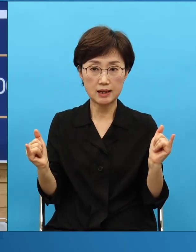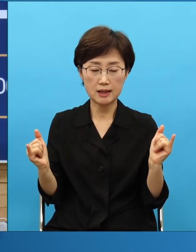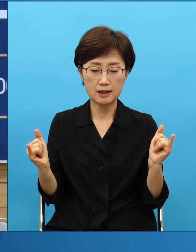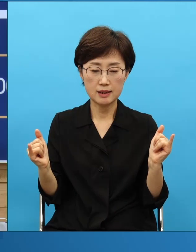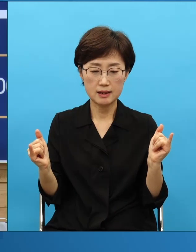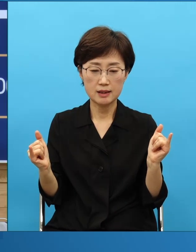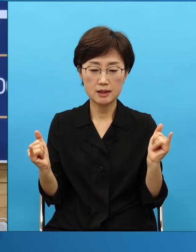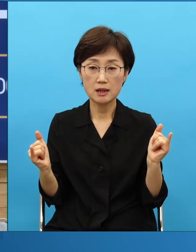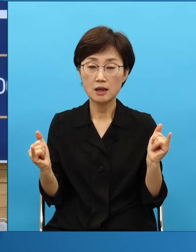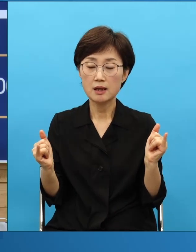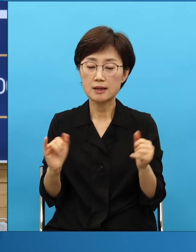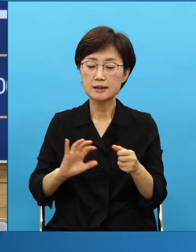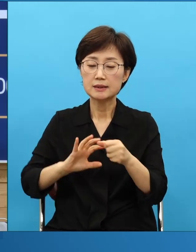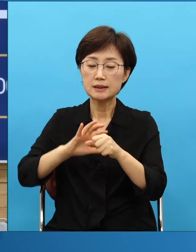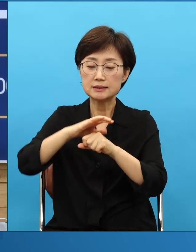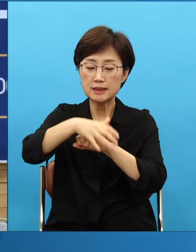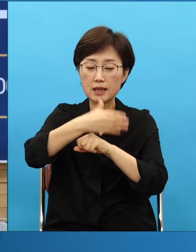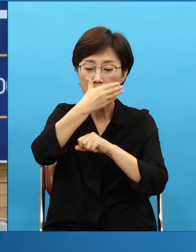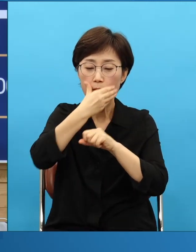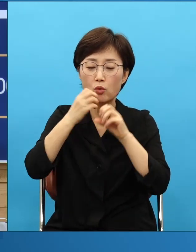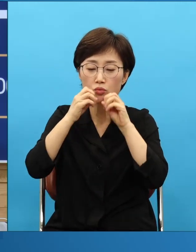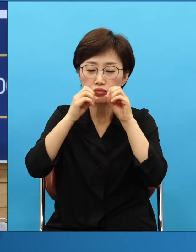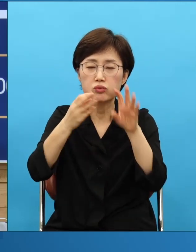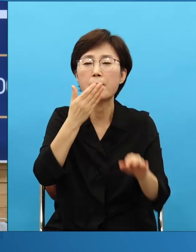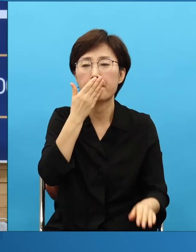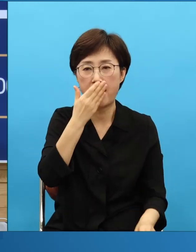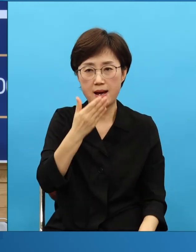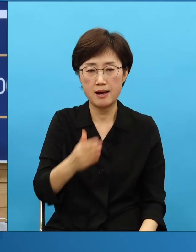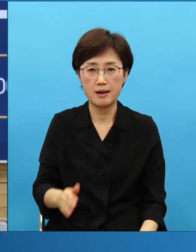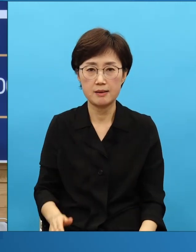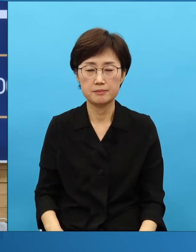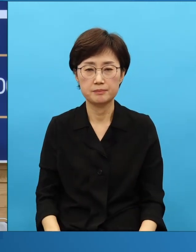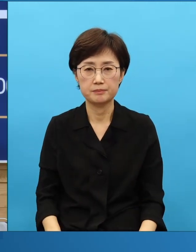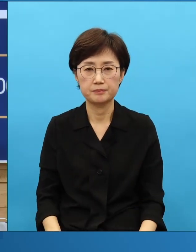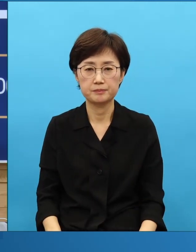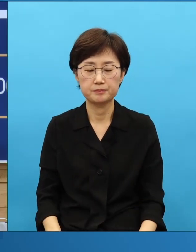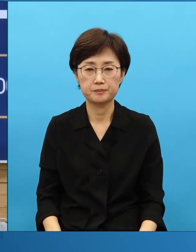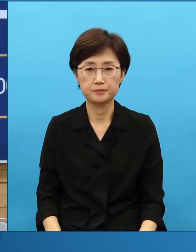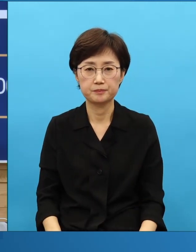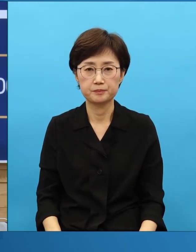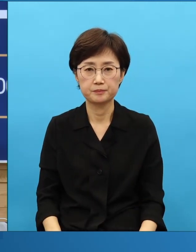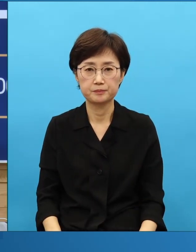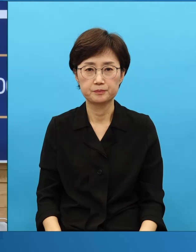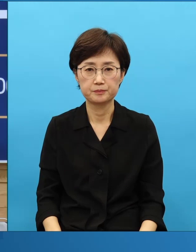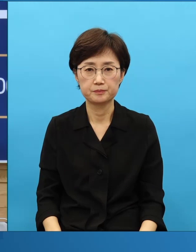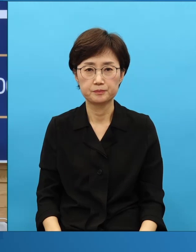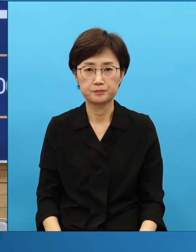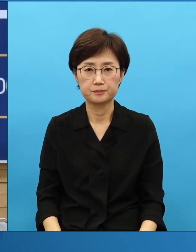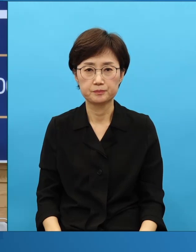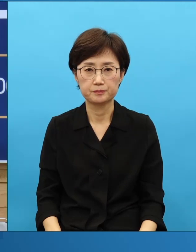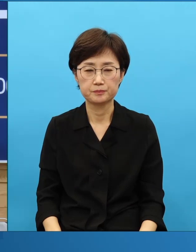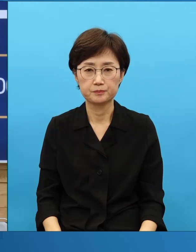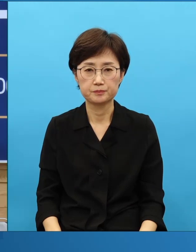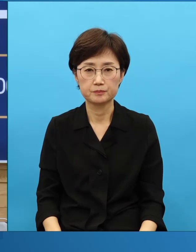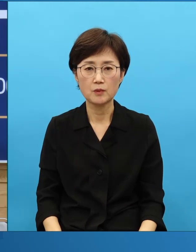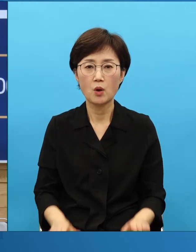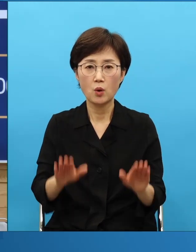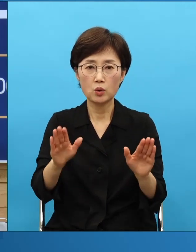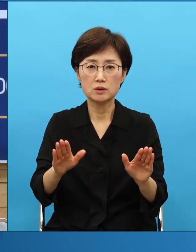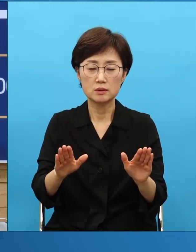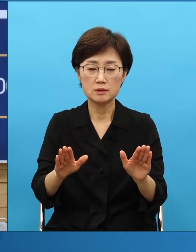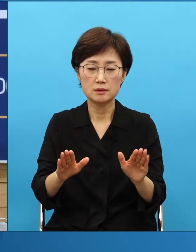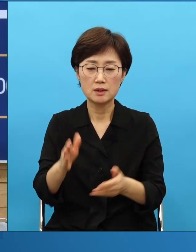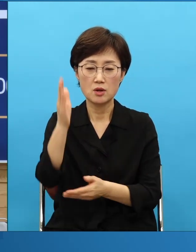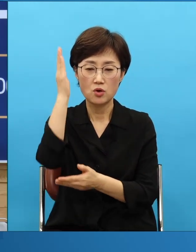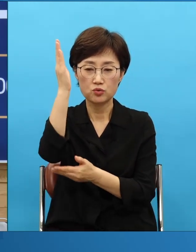minority who held onto the gospel, they were the ones who changed the world. 자, 메시지를 지금 마무리하겠습니다. Now